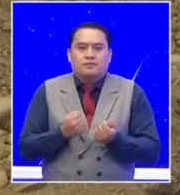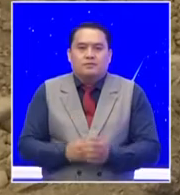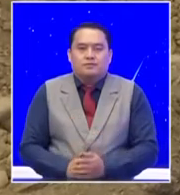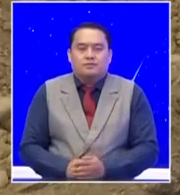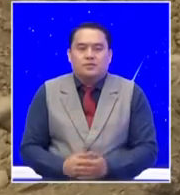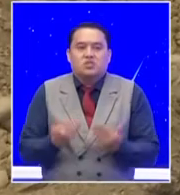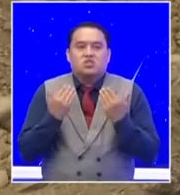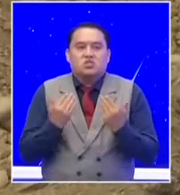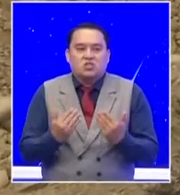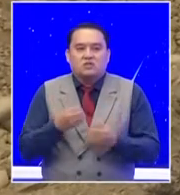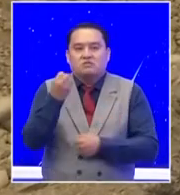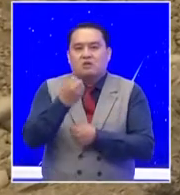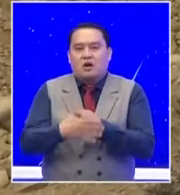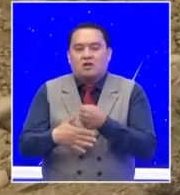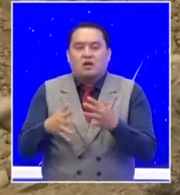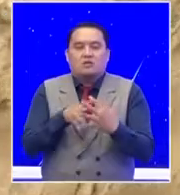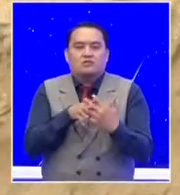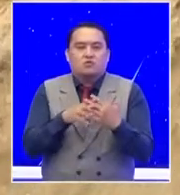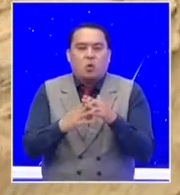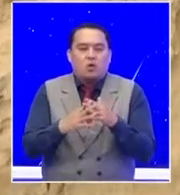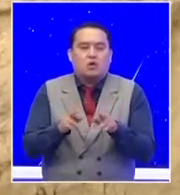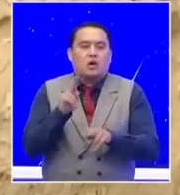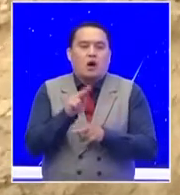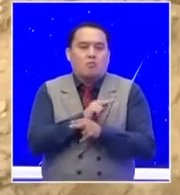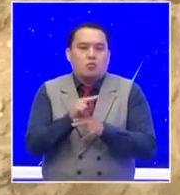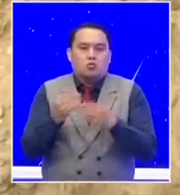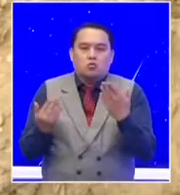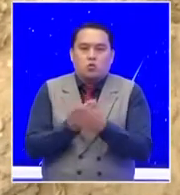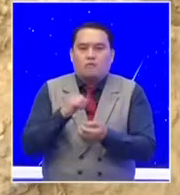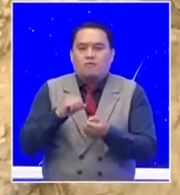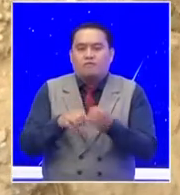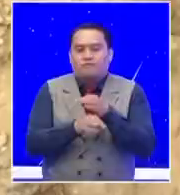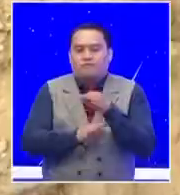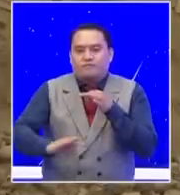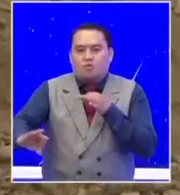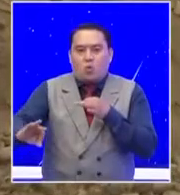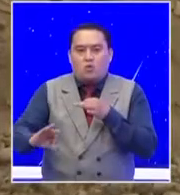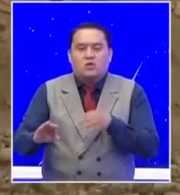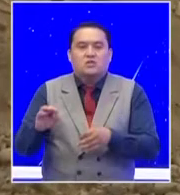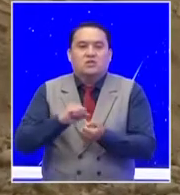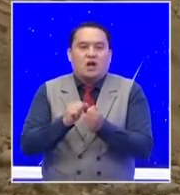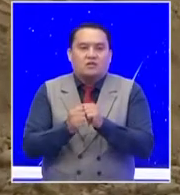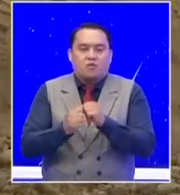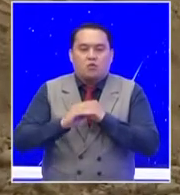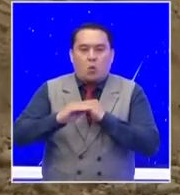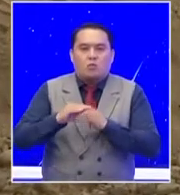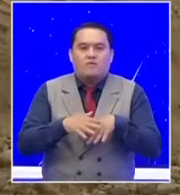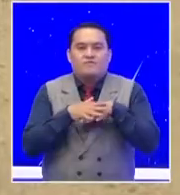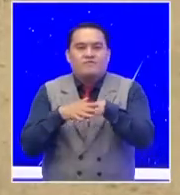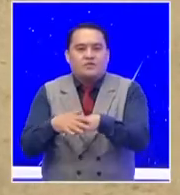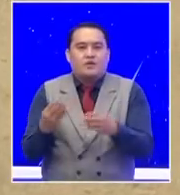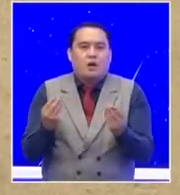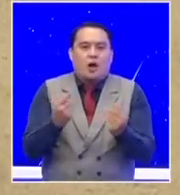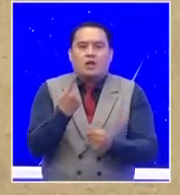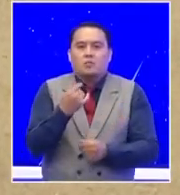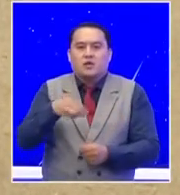В настоящее время в центральной части поселка начаты работы по прокладке новой трассы водопровода с дальнейшим асфальтированием дороги. Выделены средства чуть более